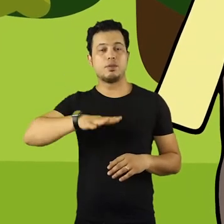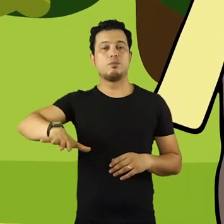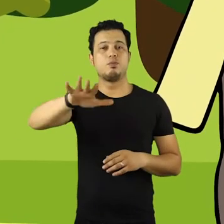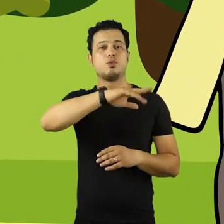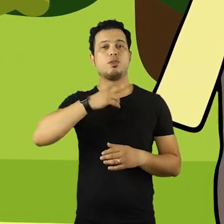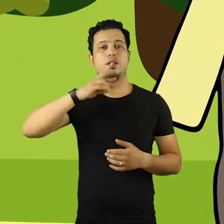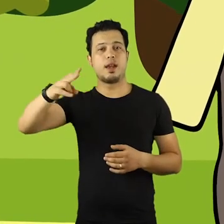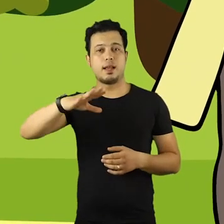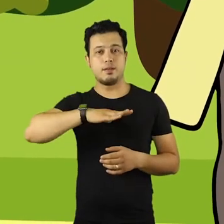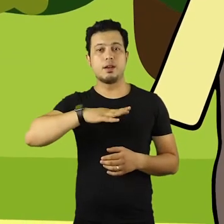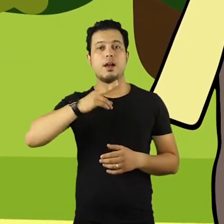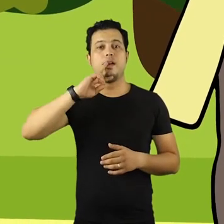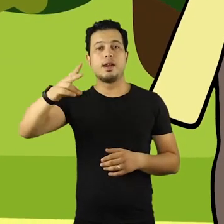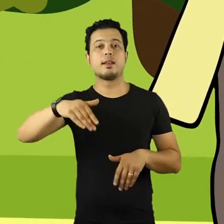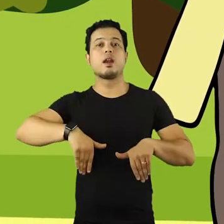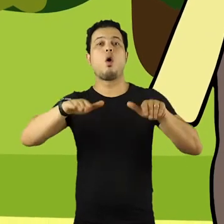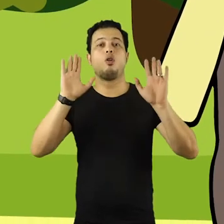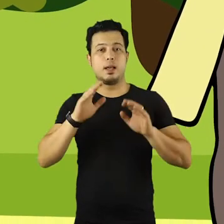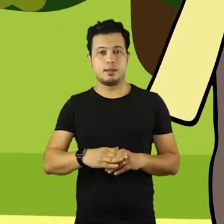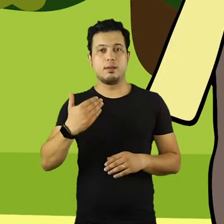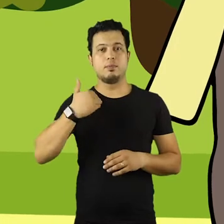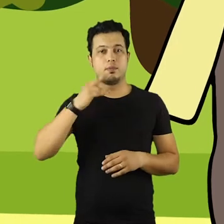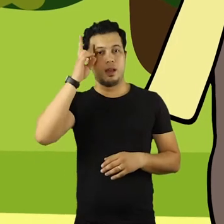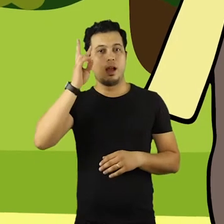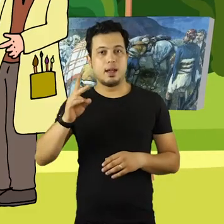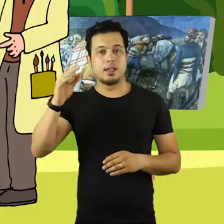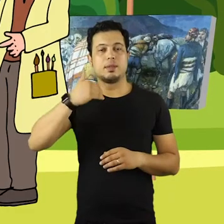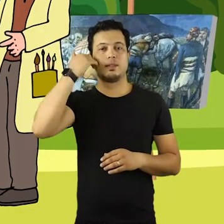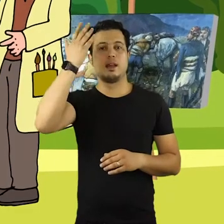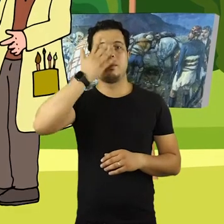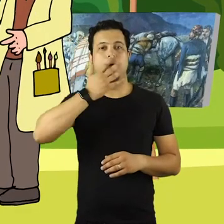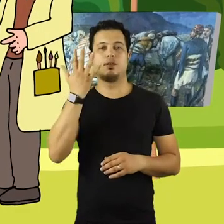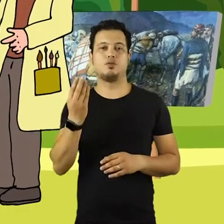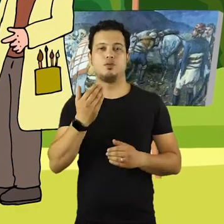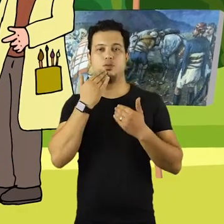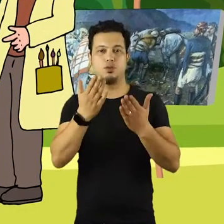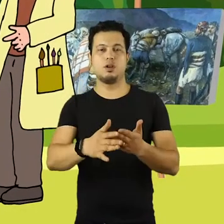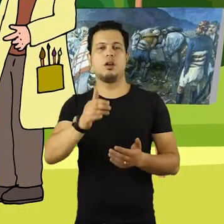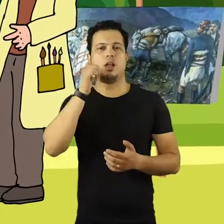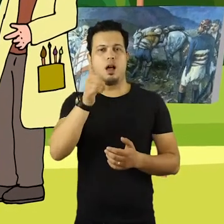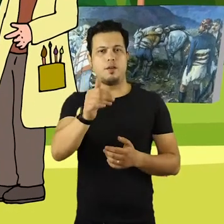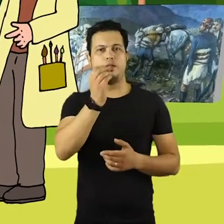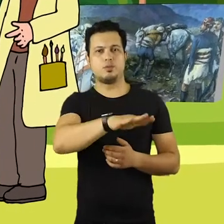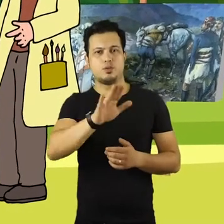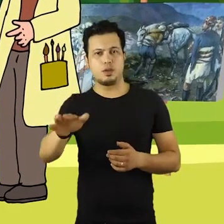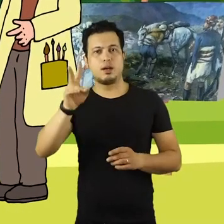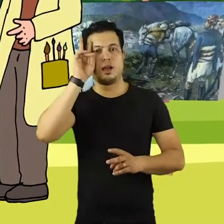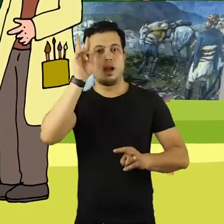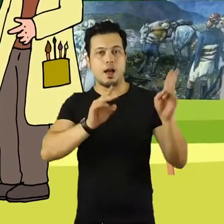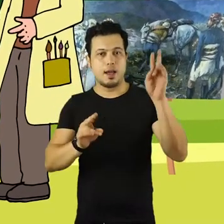var. Renkler olmazsa hayallerimiz de siyah beyaz olur." "Aferin çocuklar.